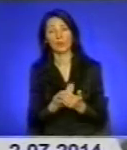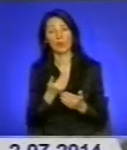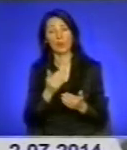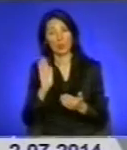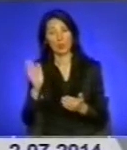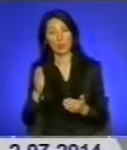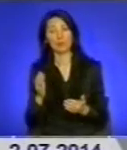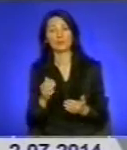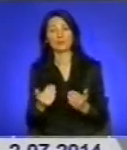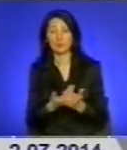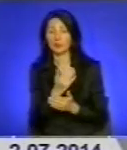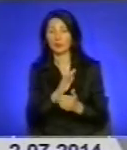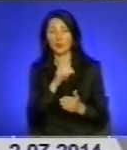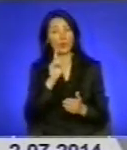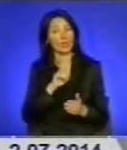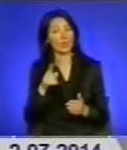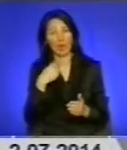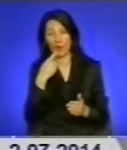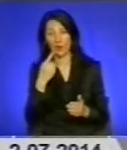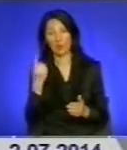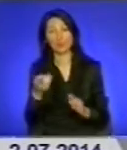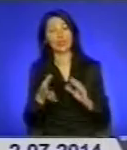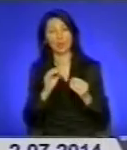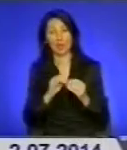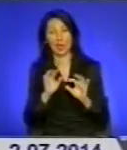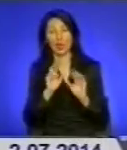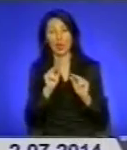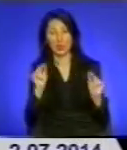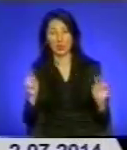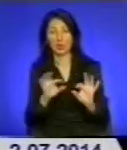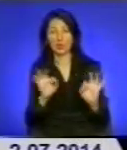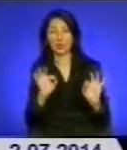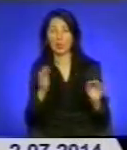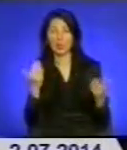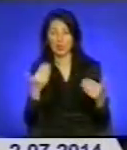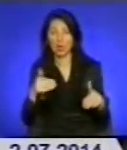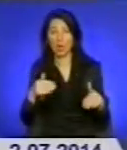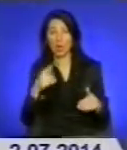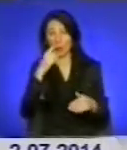не оголошують але перший результати обіцяють презентувати вже найближчим часом